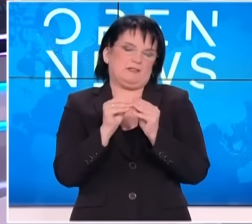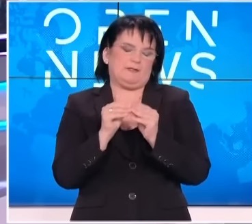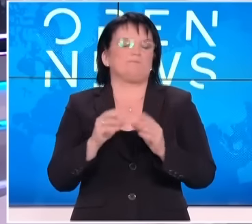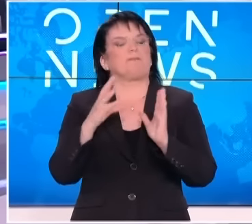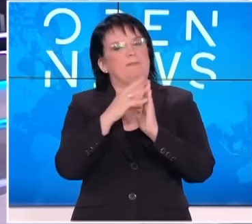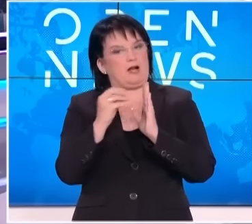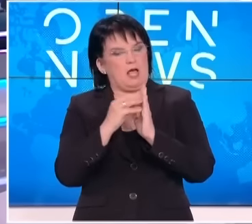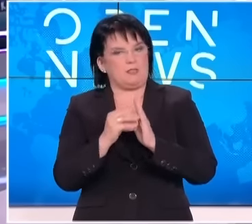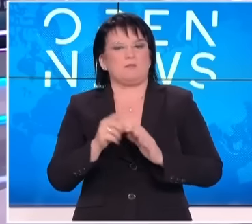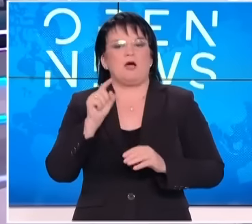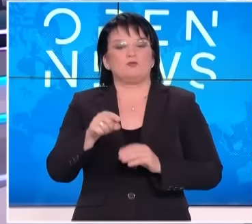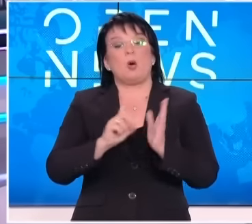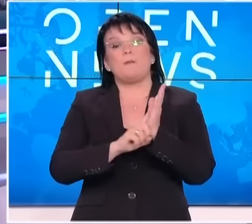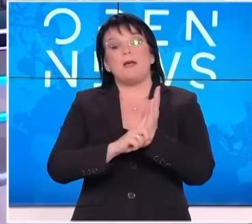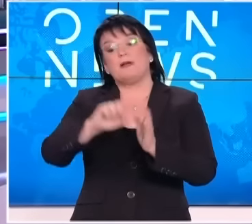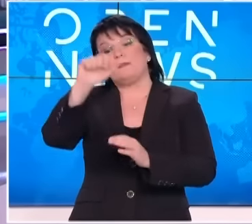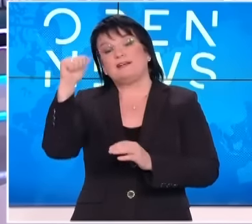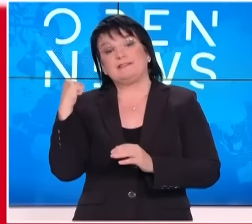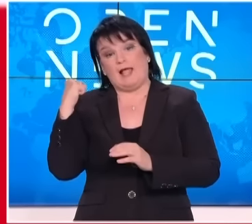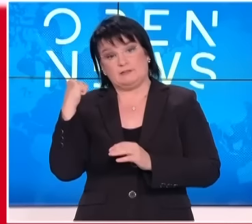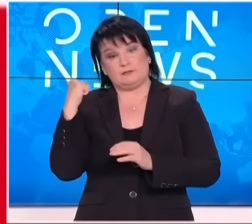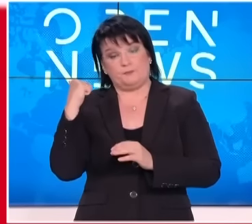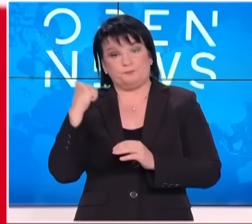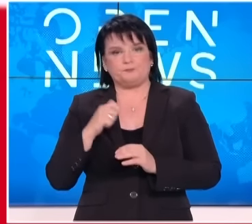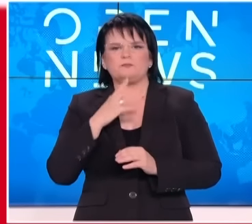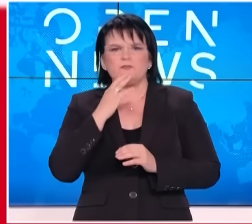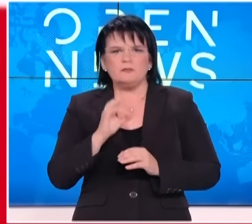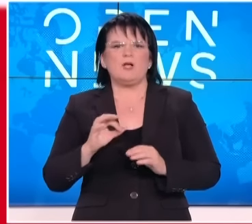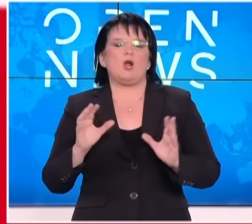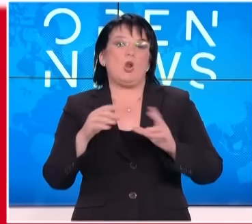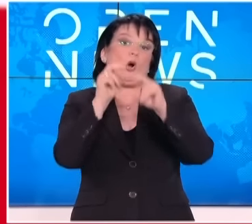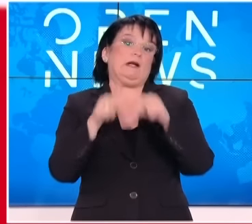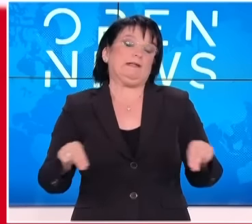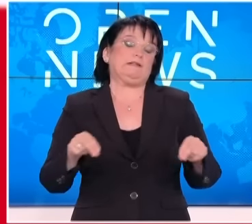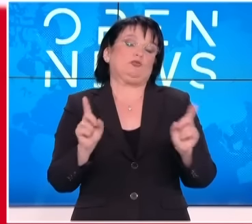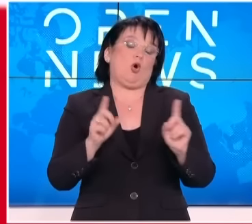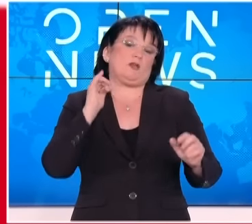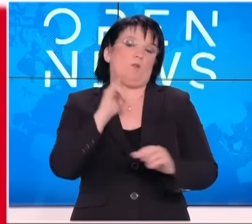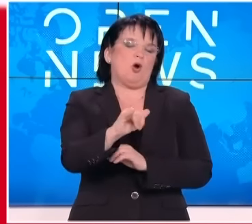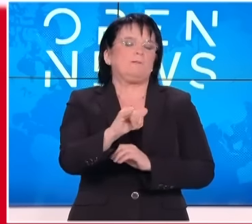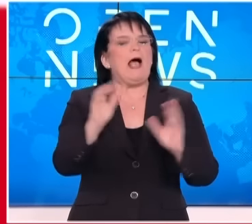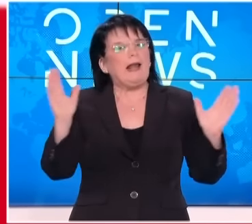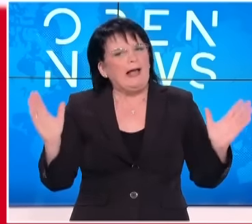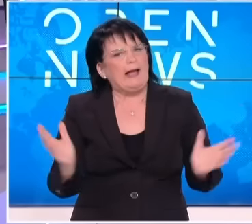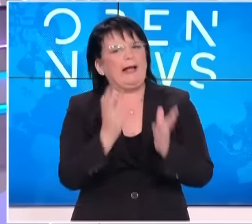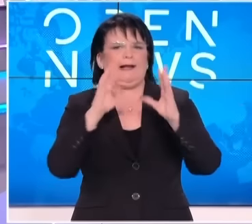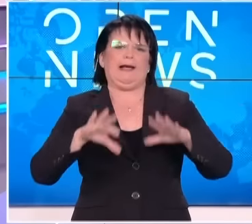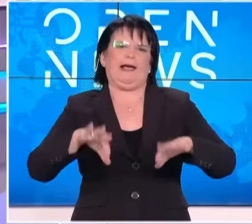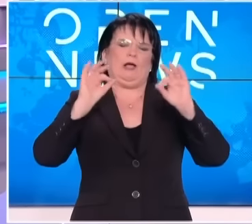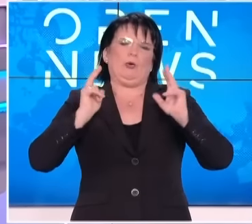παράδειγμα λέμε αυτό που έπρεπε να γίνει χτες που μου λέτε χωρίς να λύνει πάλι οριστικά το πρόβλημα αλλά τουλάχιστον ανακ ζει